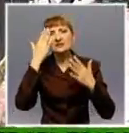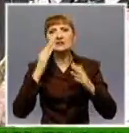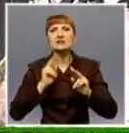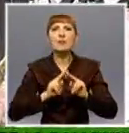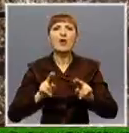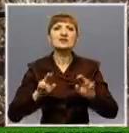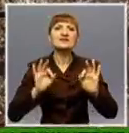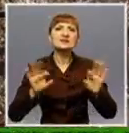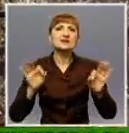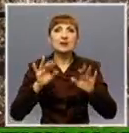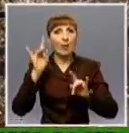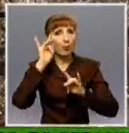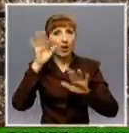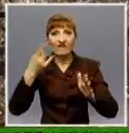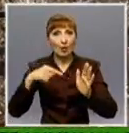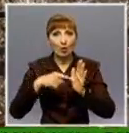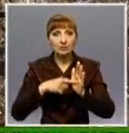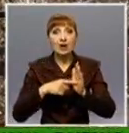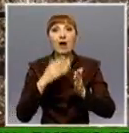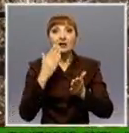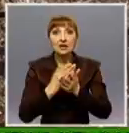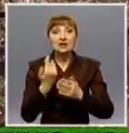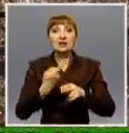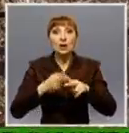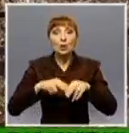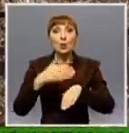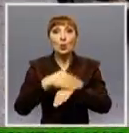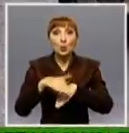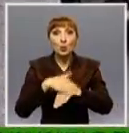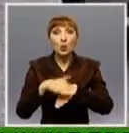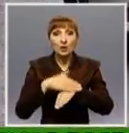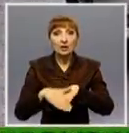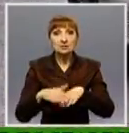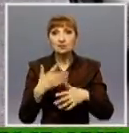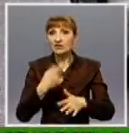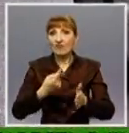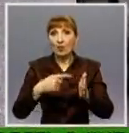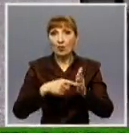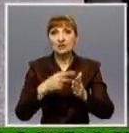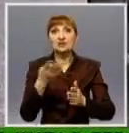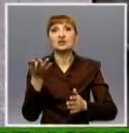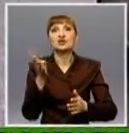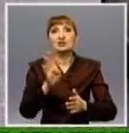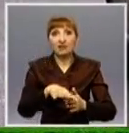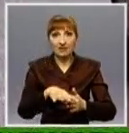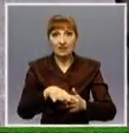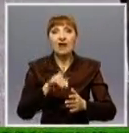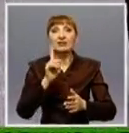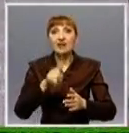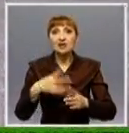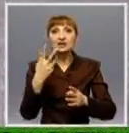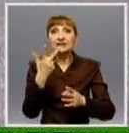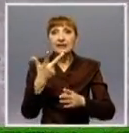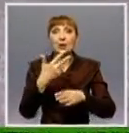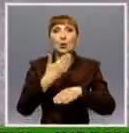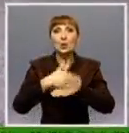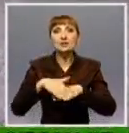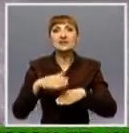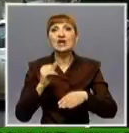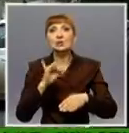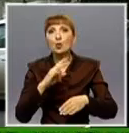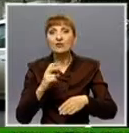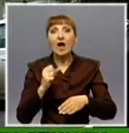просветителя – самое популярное в городе. Как оказалось, таких улиц, названных в честь Кунанбаева, в мегаполисе целых 4. Также 3 улицы Жанцугурова и